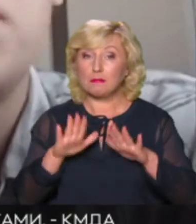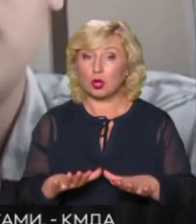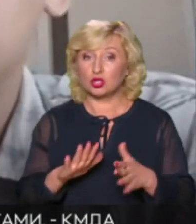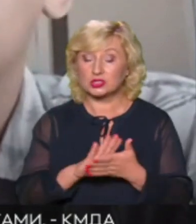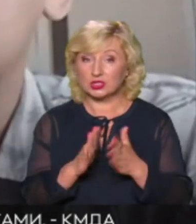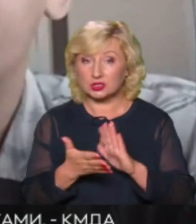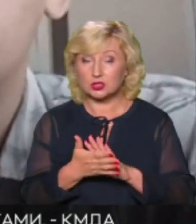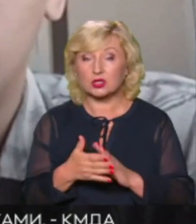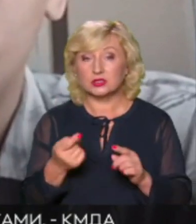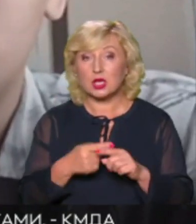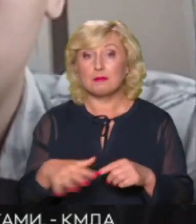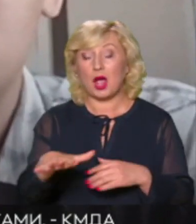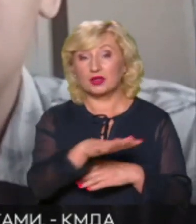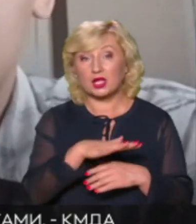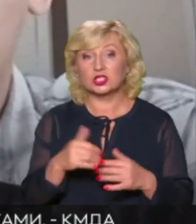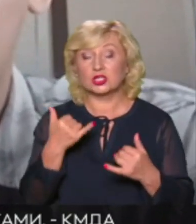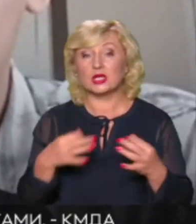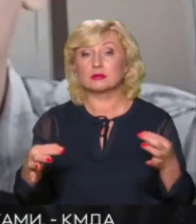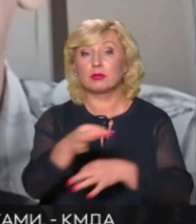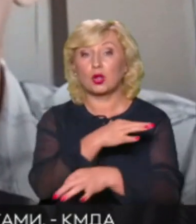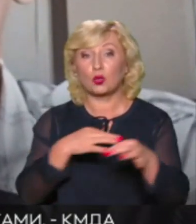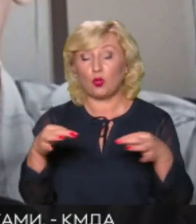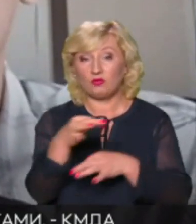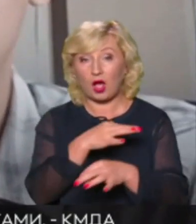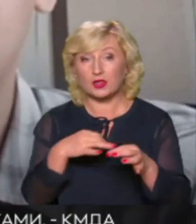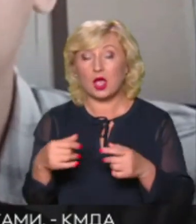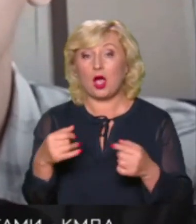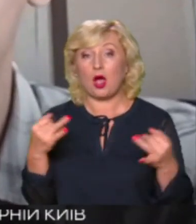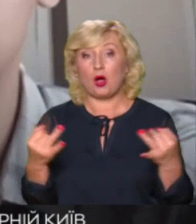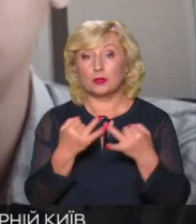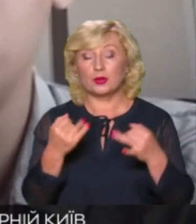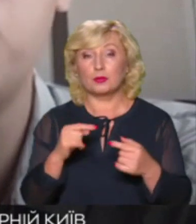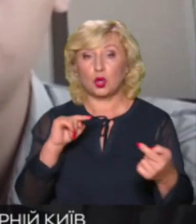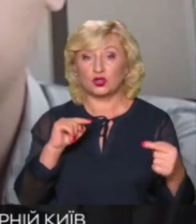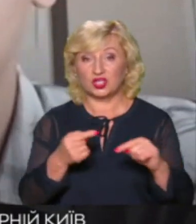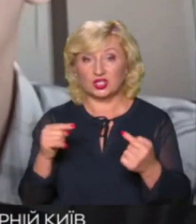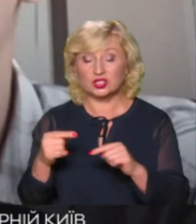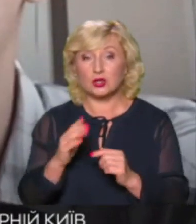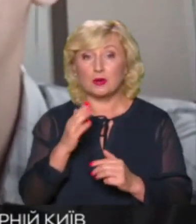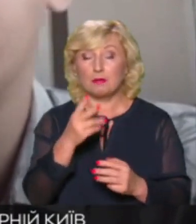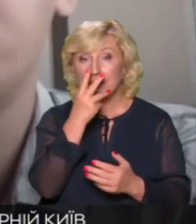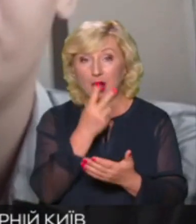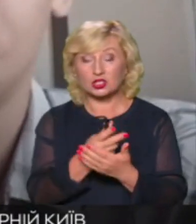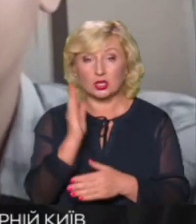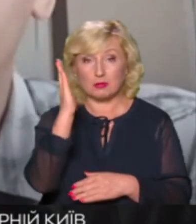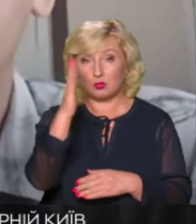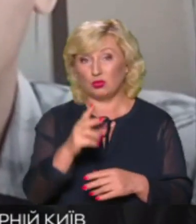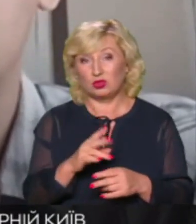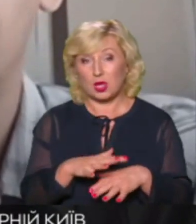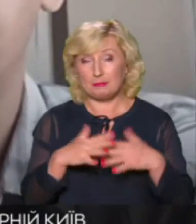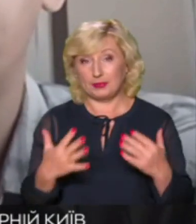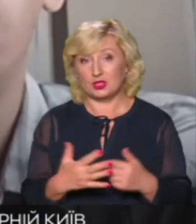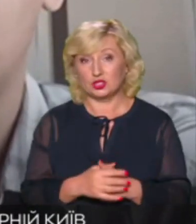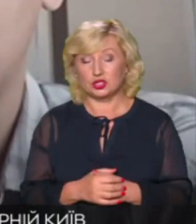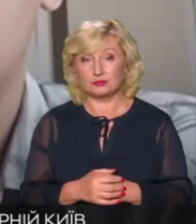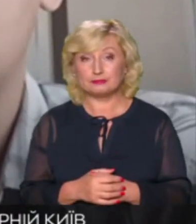суті, майданчик для спілкування, для обговорення оцих протиріч і бачення майбутнього, і не більше. На даний